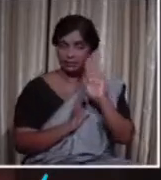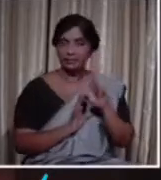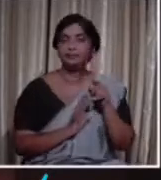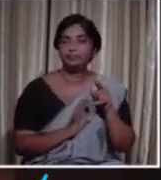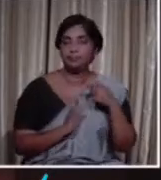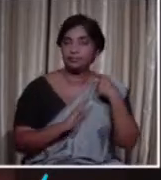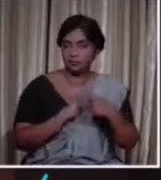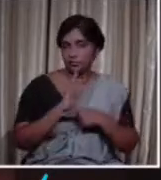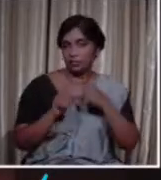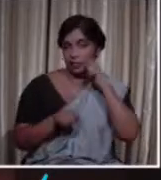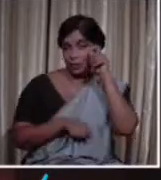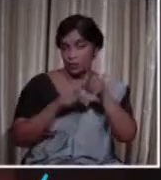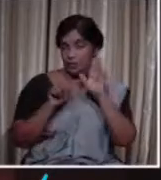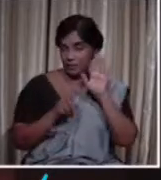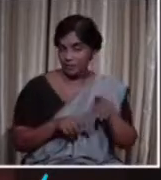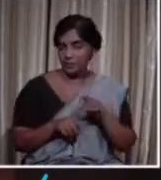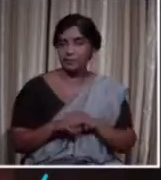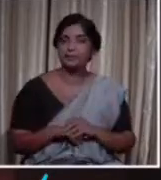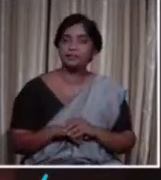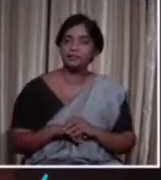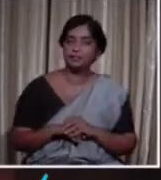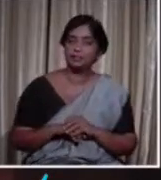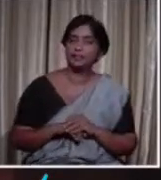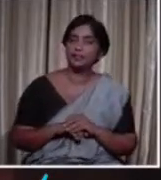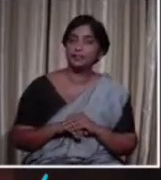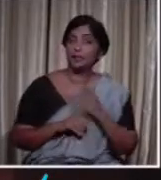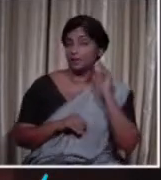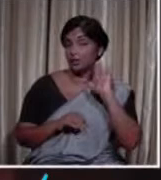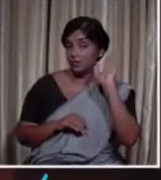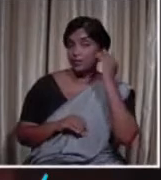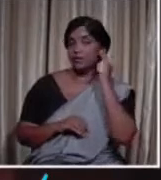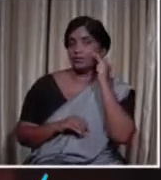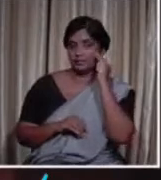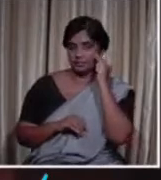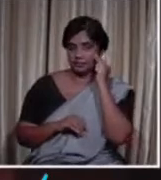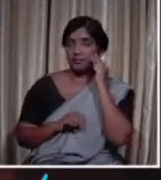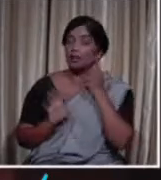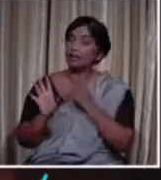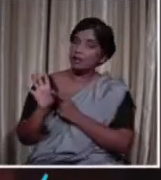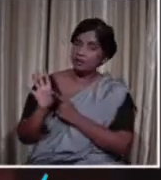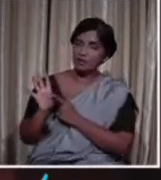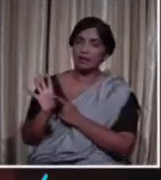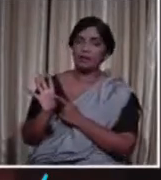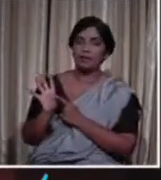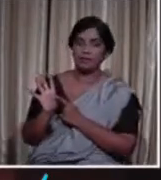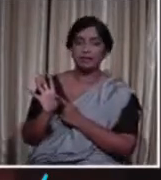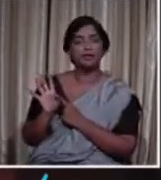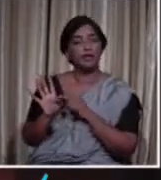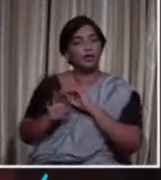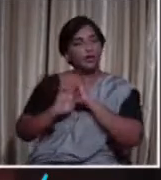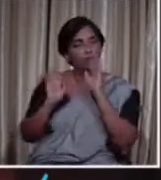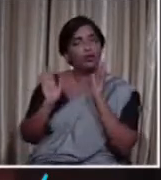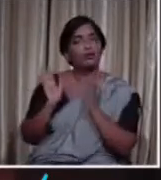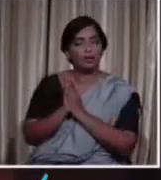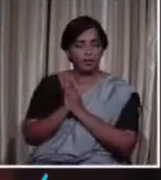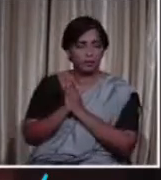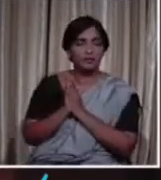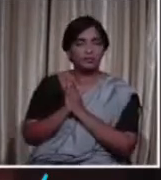අපේ රටේ සිටිනවා. විශේෂණ කාන්තා පාර්ශ්වයත් තරුණ පාර්ශ්වයත් ඔය හැම